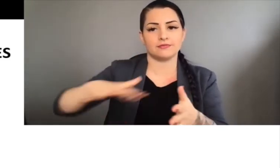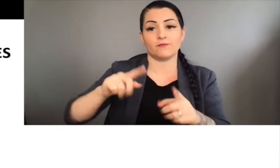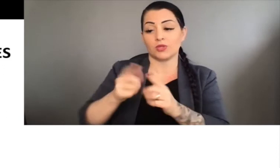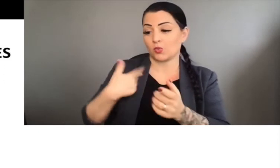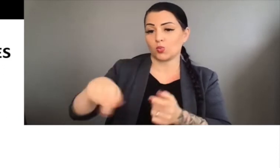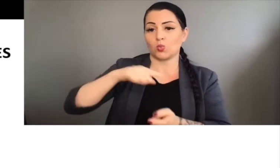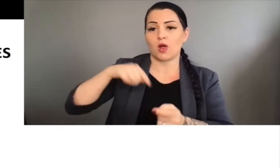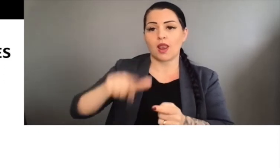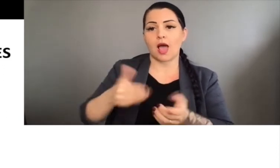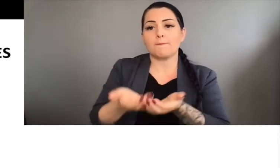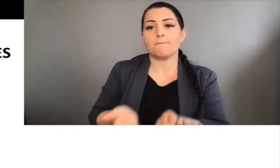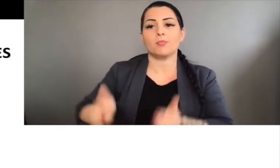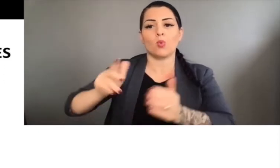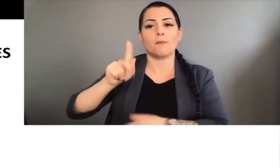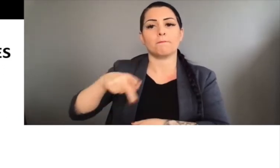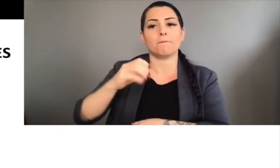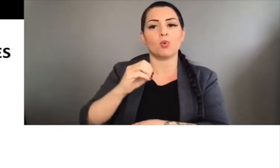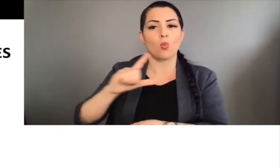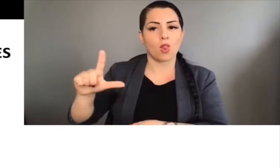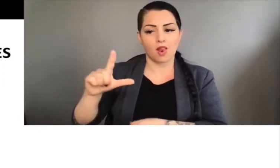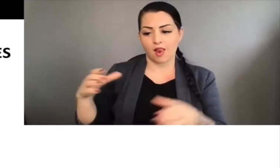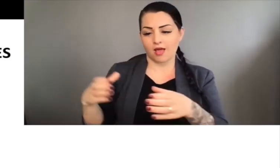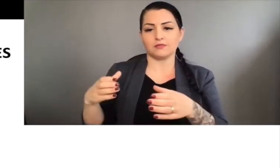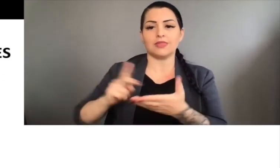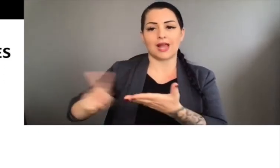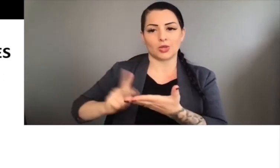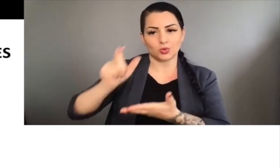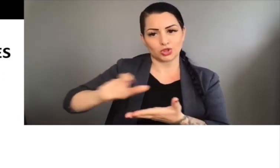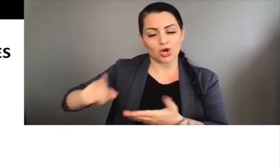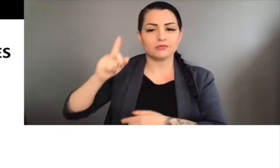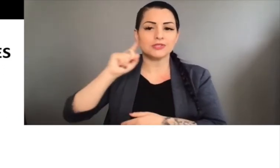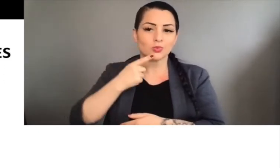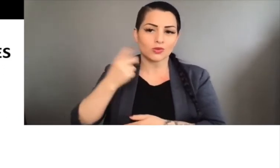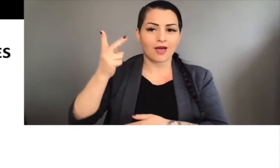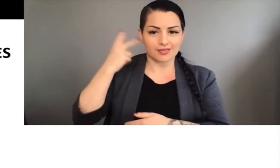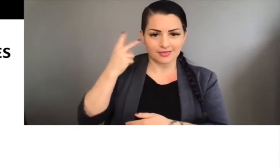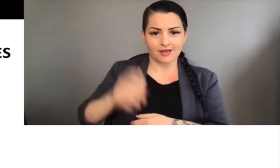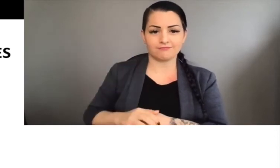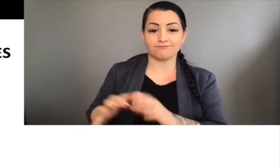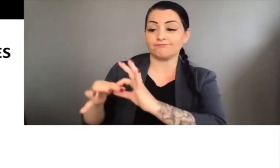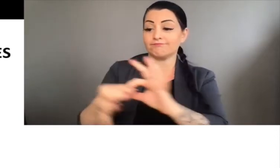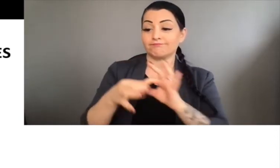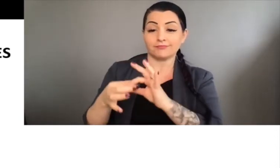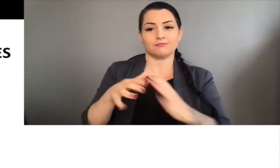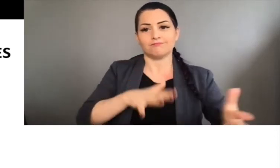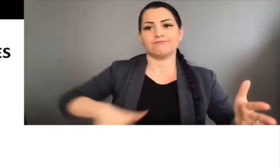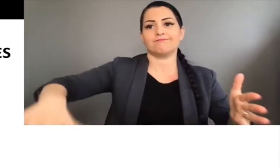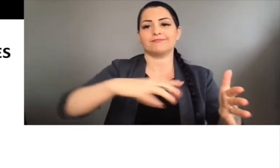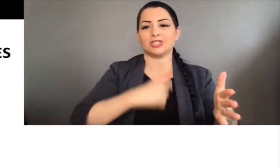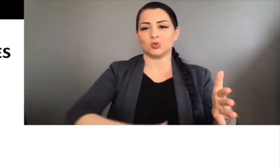Nous avons une équipe de travail, un pool de traducteurs sourds et entendants sur tout le territoire suisse,